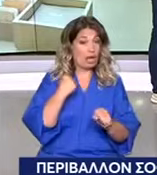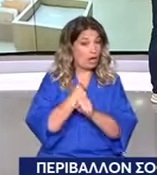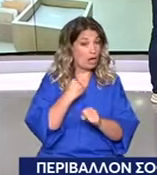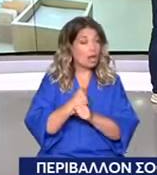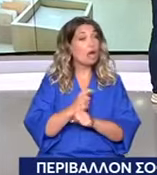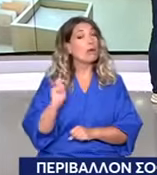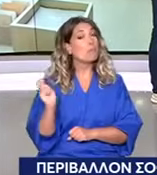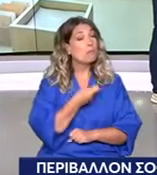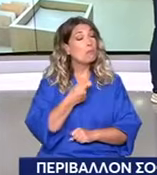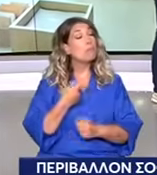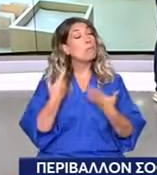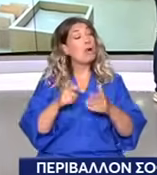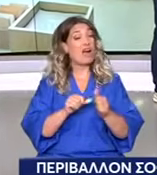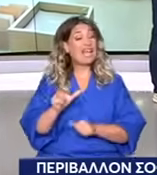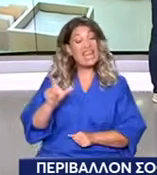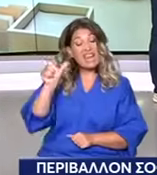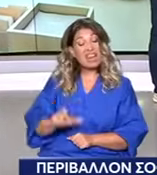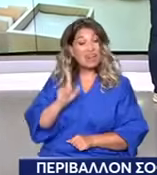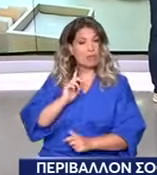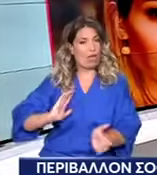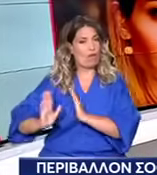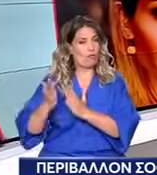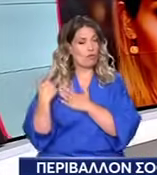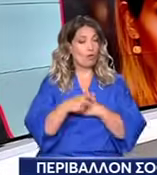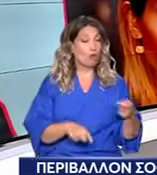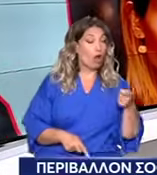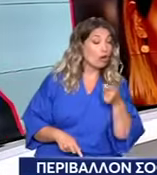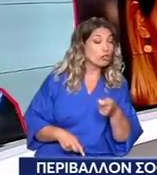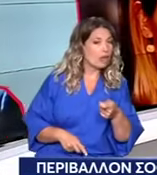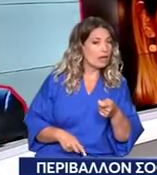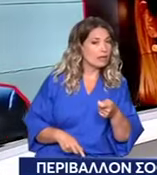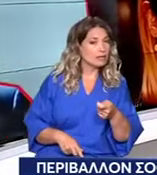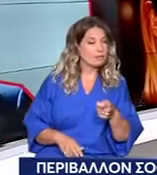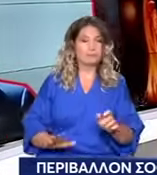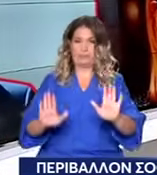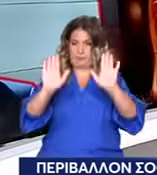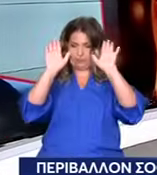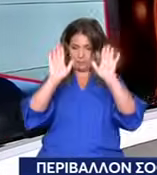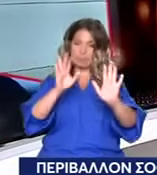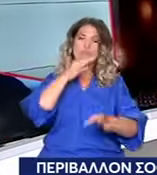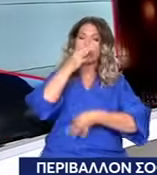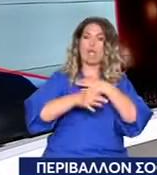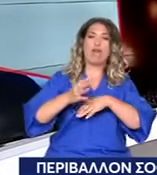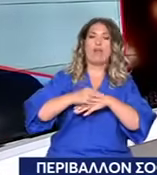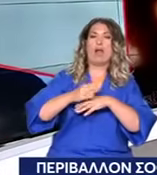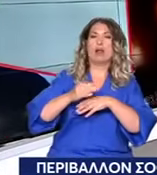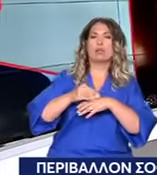και ότι γι' αυτό έχει φροντίσει η ίδια η Σοφία Πολυζωγοπούλου. Να πούμε ότι είναι το κομμάτι αυτό που στην ουσία